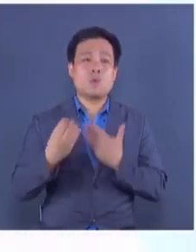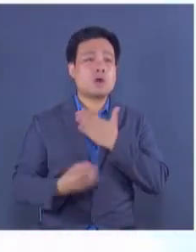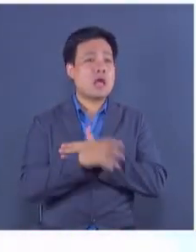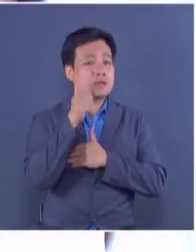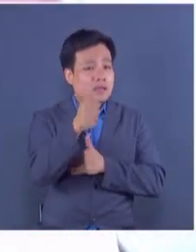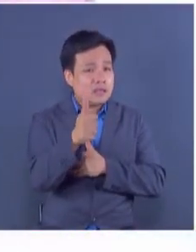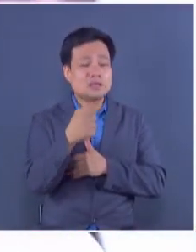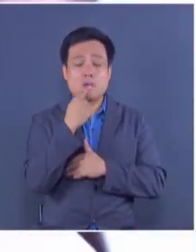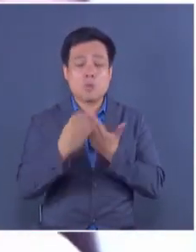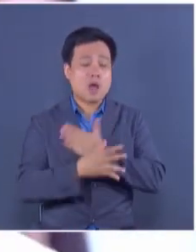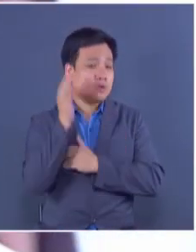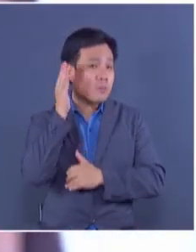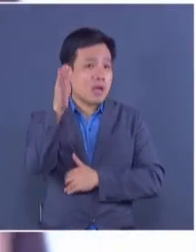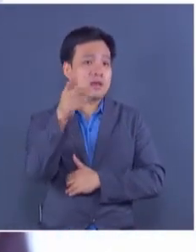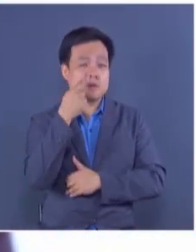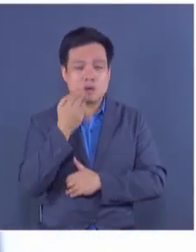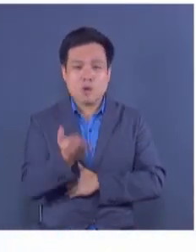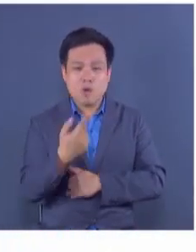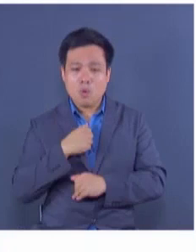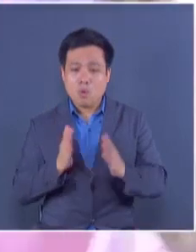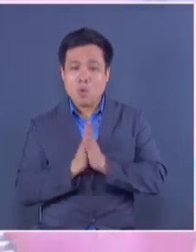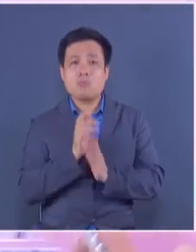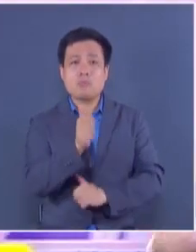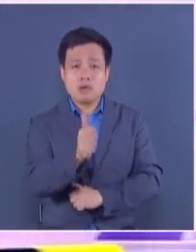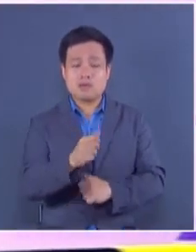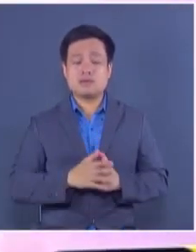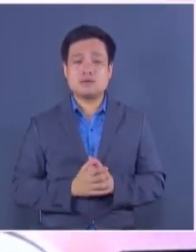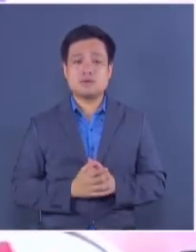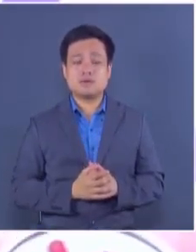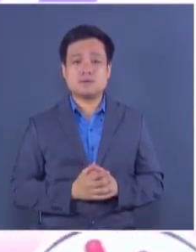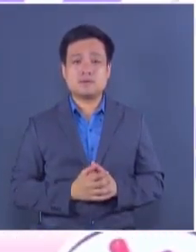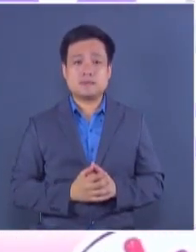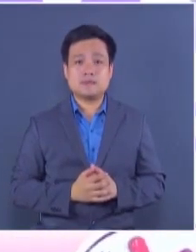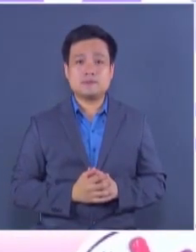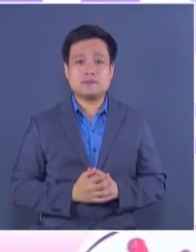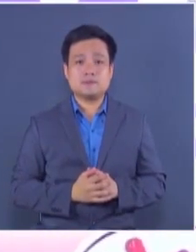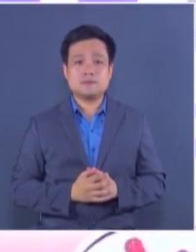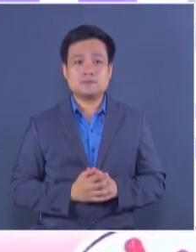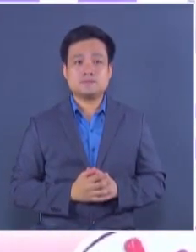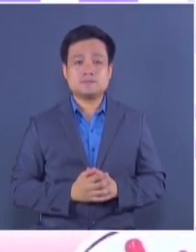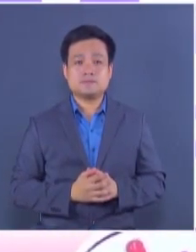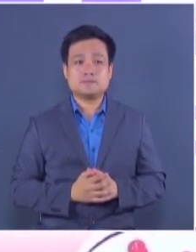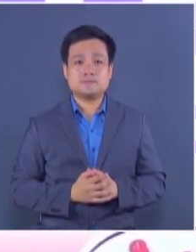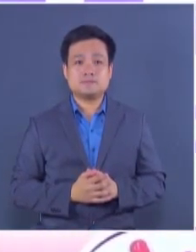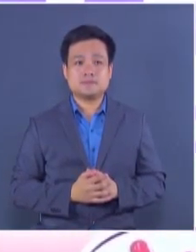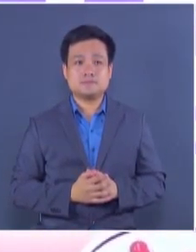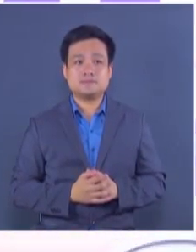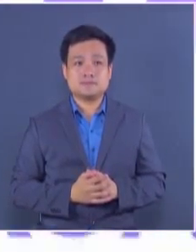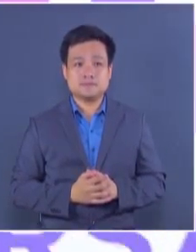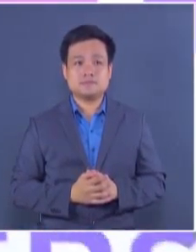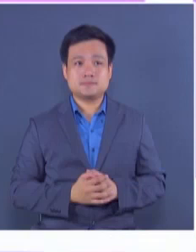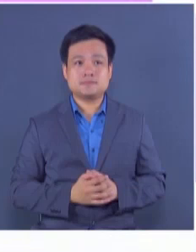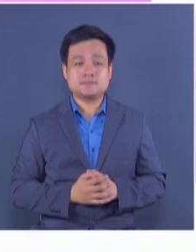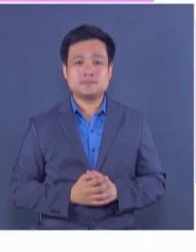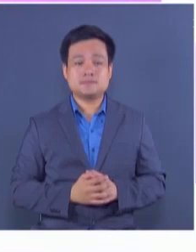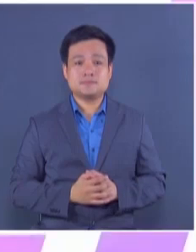อีกพร้อมทั้งรับปากจะซัพพอร์ตงานของกันและกันนะคะโดยก็ตกใจที่อีกฝ่ายมากดฟอลโล่งานนี้หนุ่มกรัฟก็รีบถ่อม